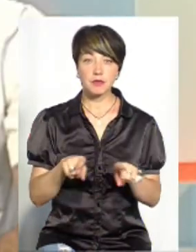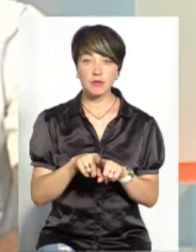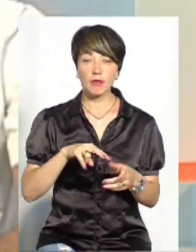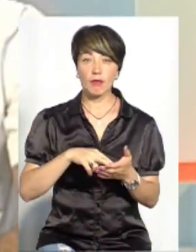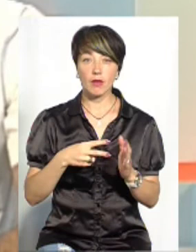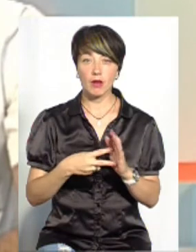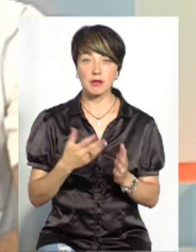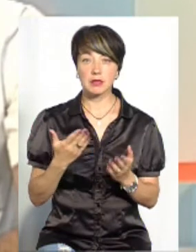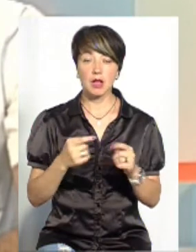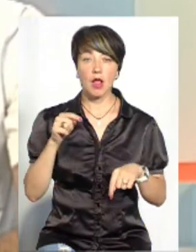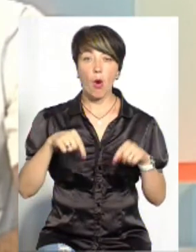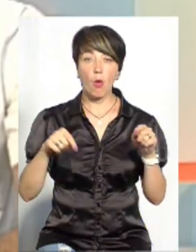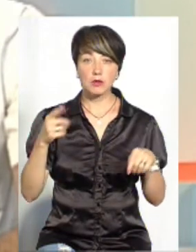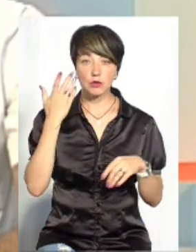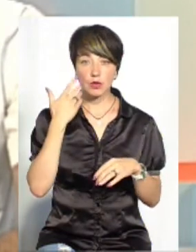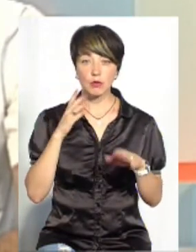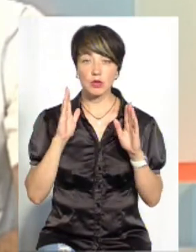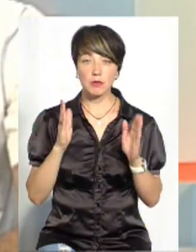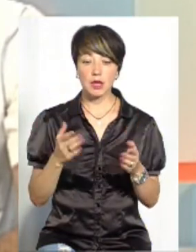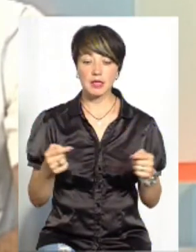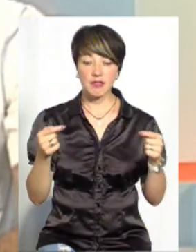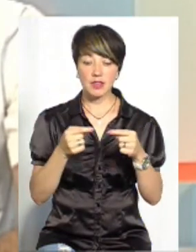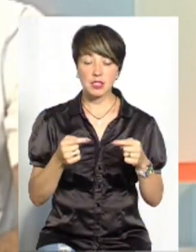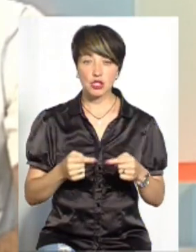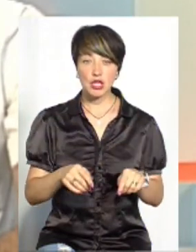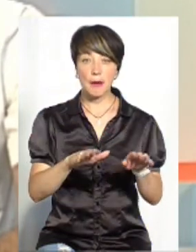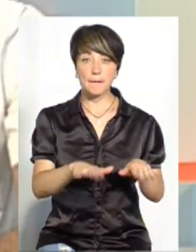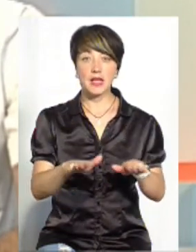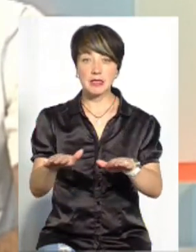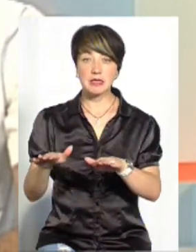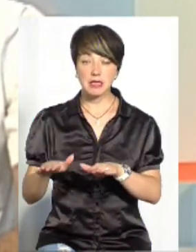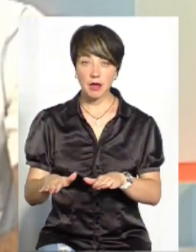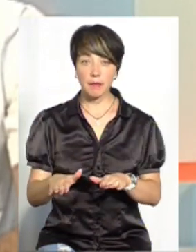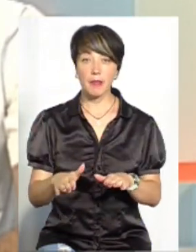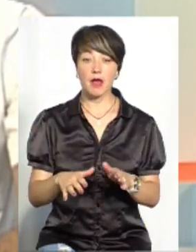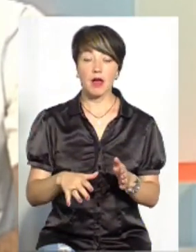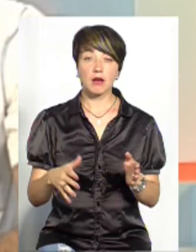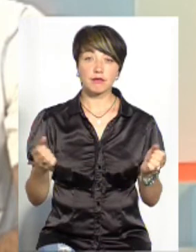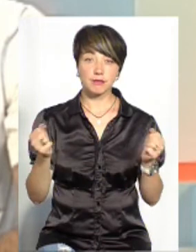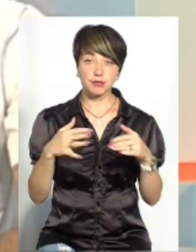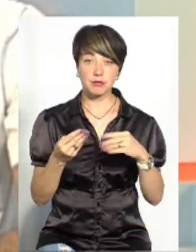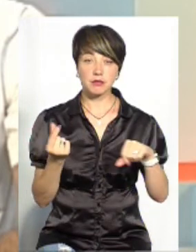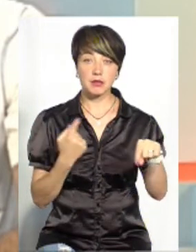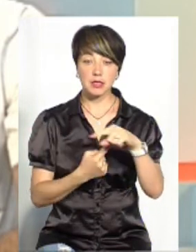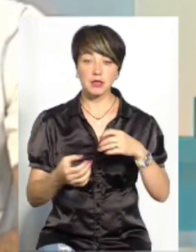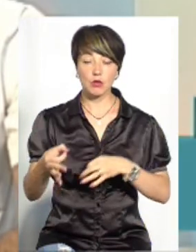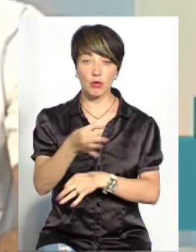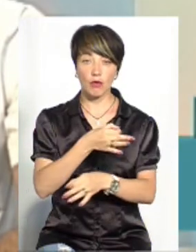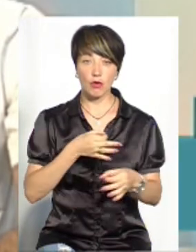ми плануємо, мабуть, на осінь вже, коли будемо мати визначені місця, говорити з представниками бізнесу. Ну,